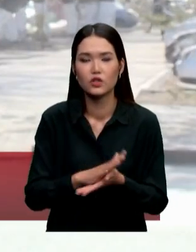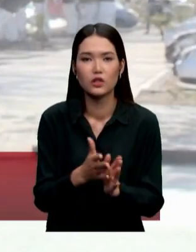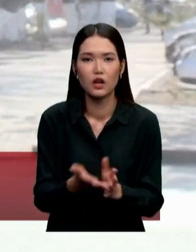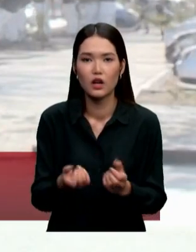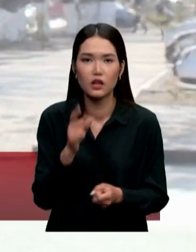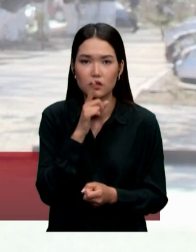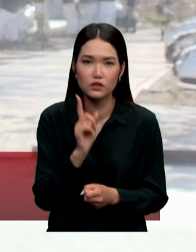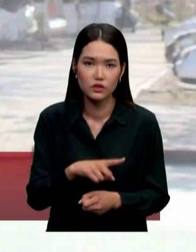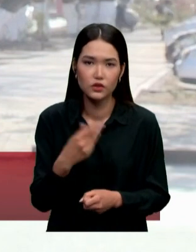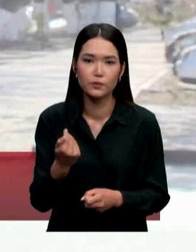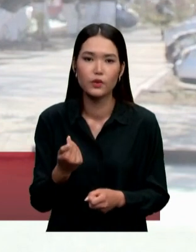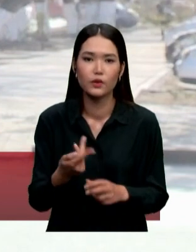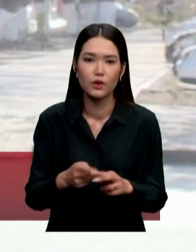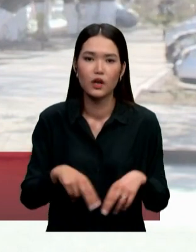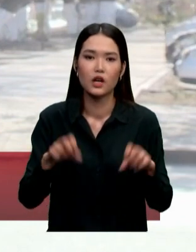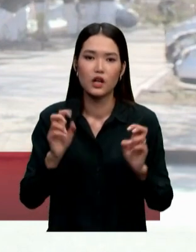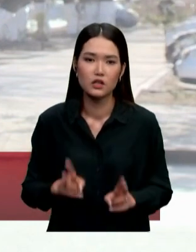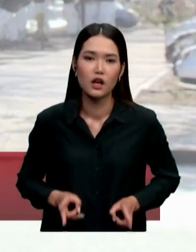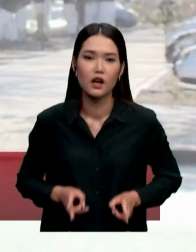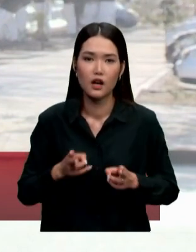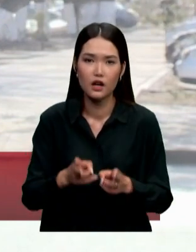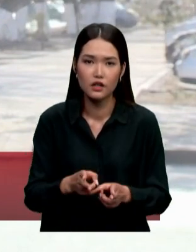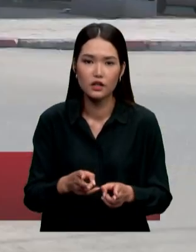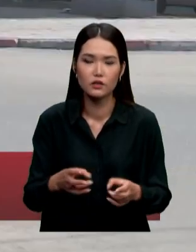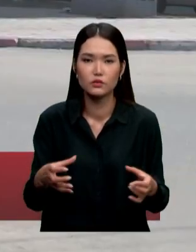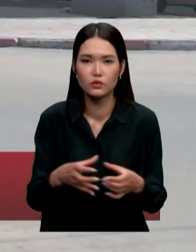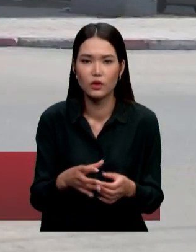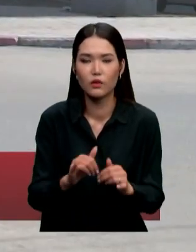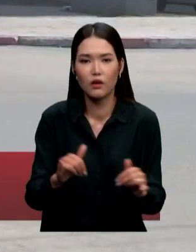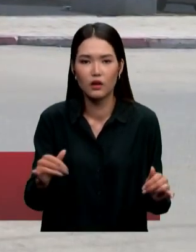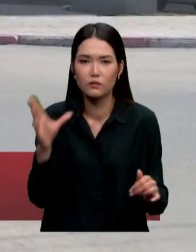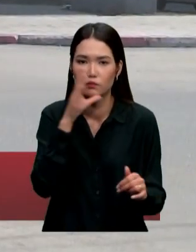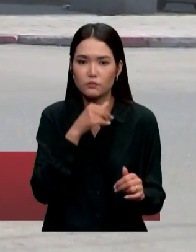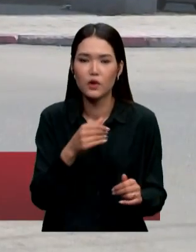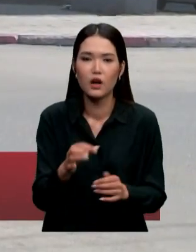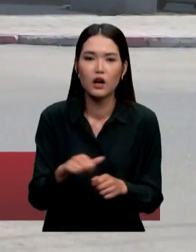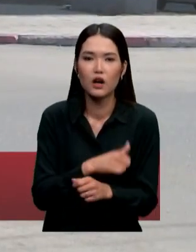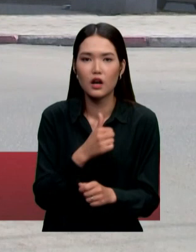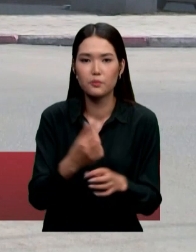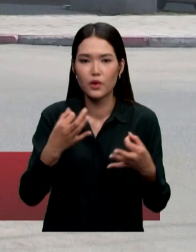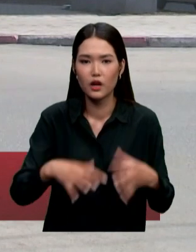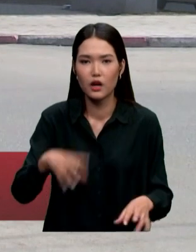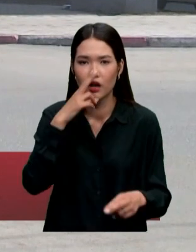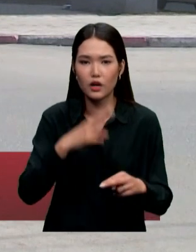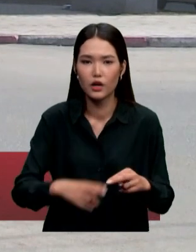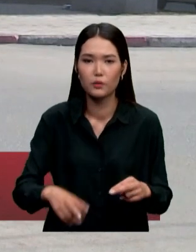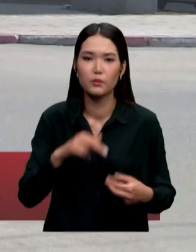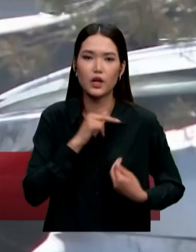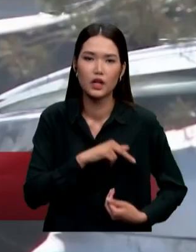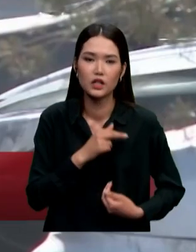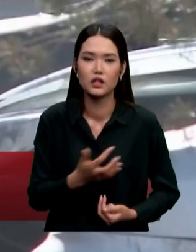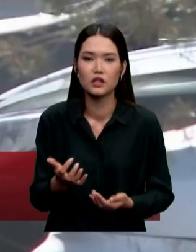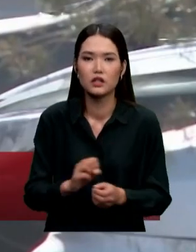қабылданбайтын болса, ол кісі ары қарай қылмысты жасауын тоқтатпайды. Қалада шартты түрде бас бостандығынан айырылғандарды еңбекпен